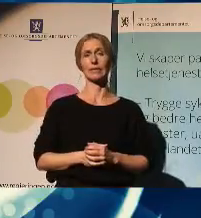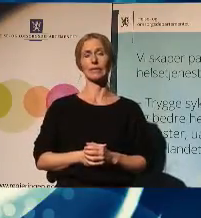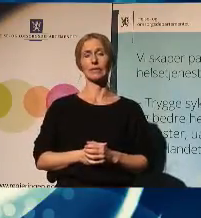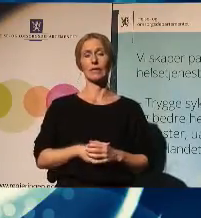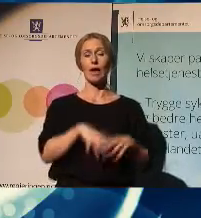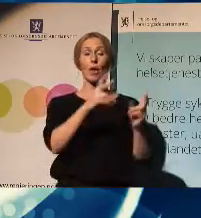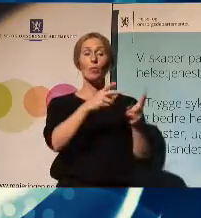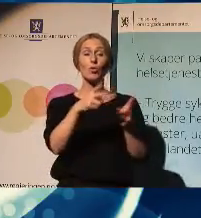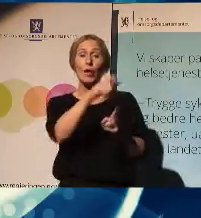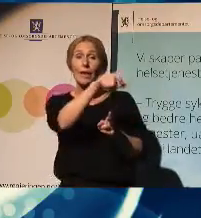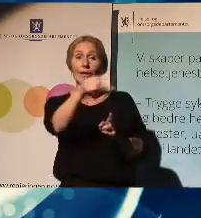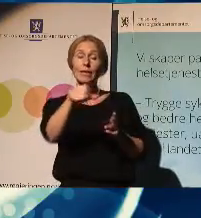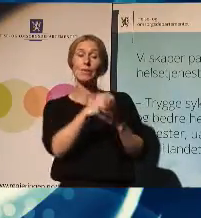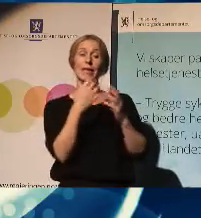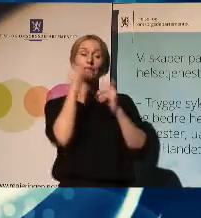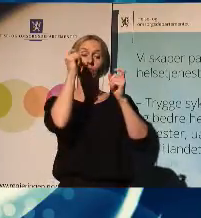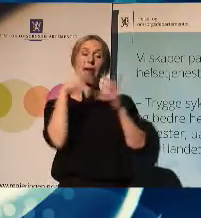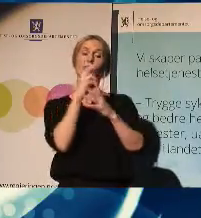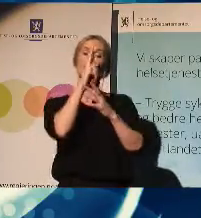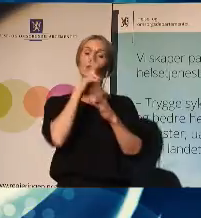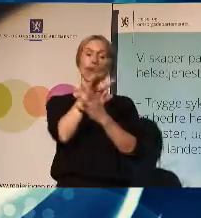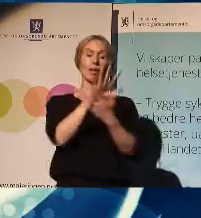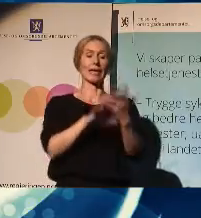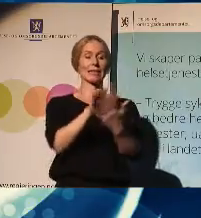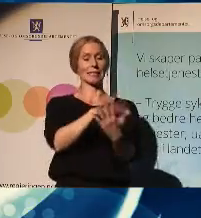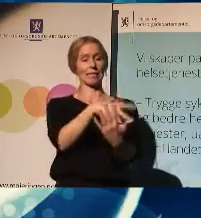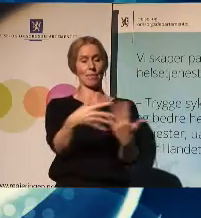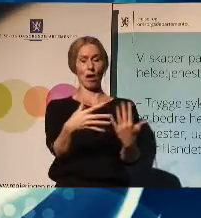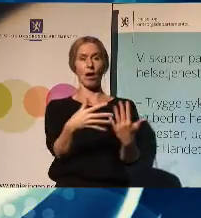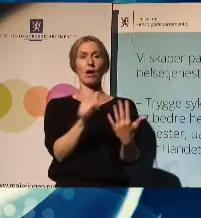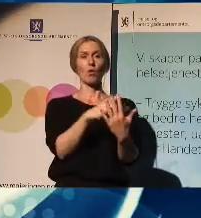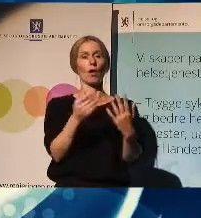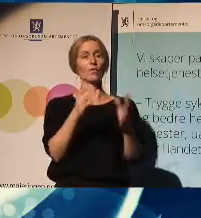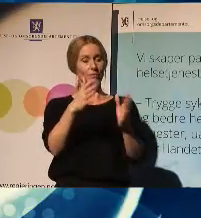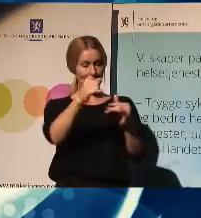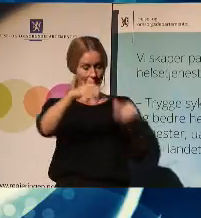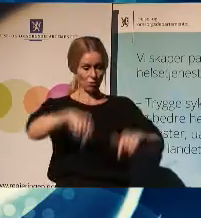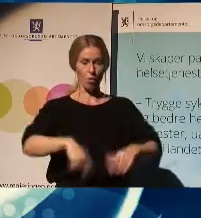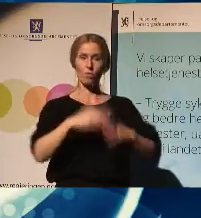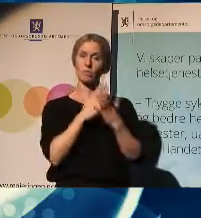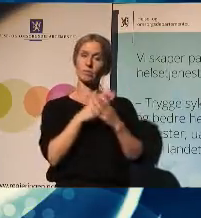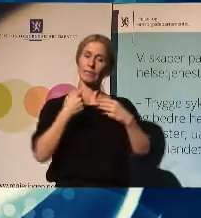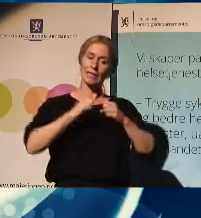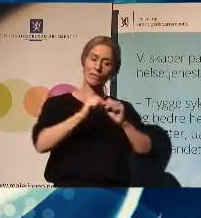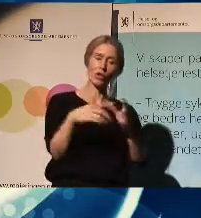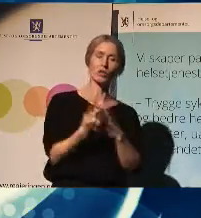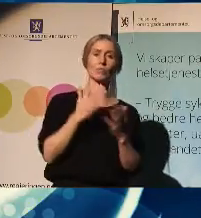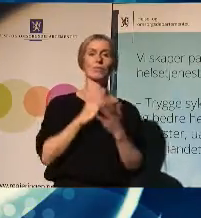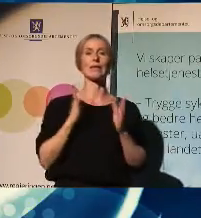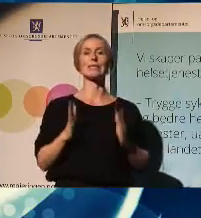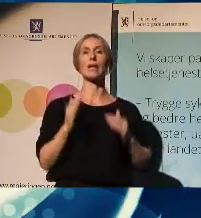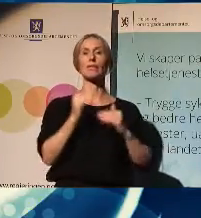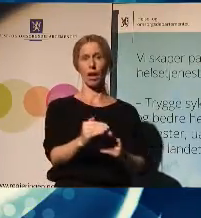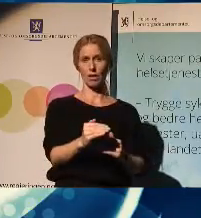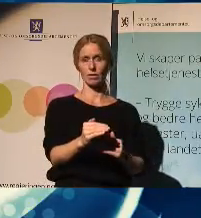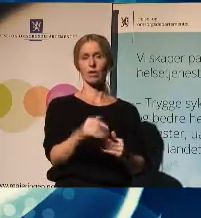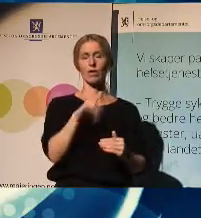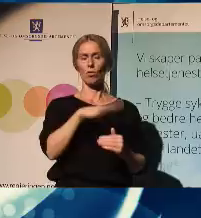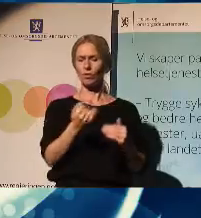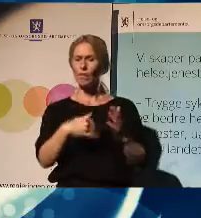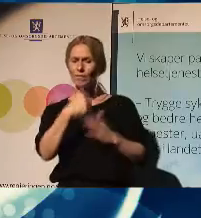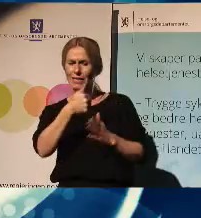Brukerne ble informert om det nye kartleggingsskjemaet, og at avdelingen skulle innføre det som en standard, og at det var viktig å få